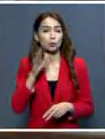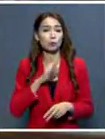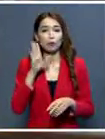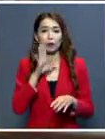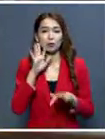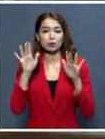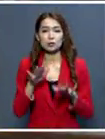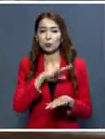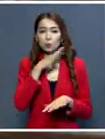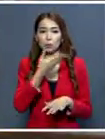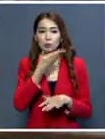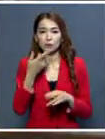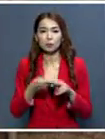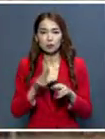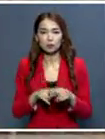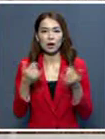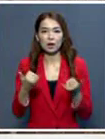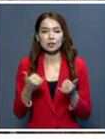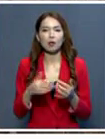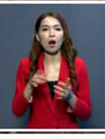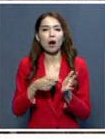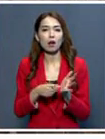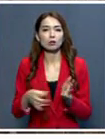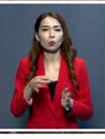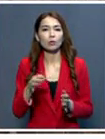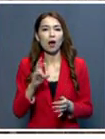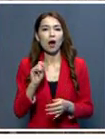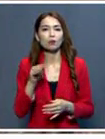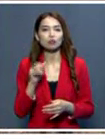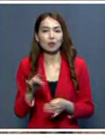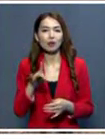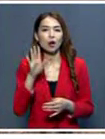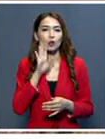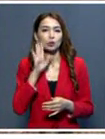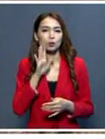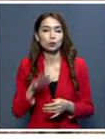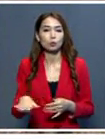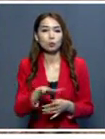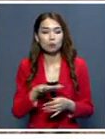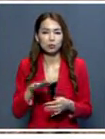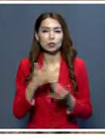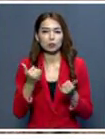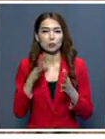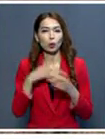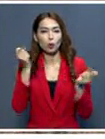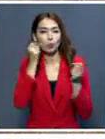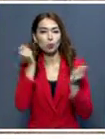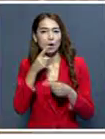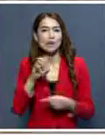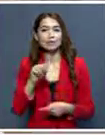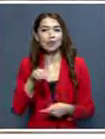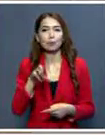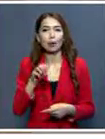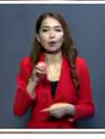сейілді. Әсіресе Қарағандыдағы Ақжар тас бөгетінен тасайтын топан судың алдын алу шаралары нәтижелі болды. Сәтбаев және